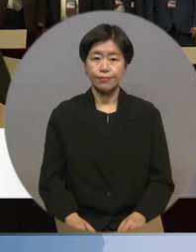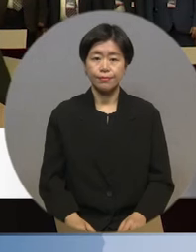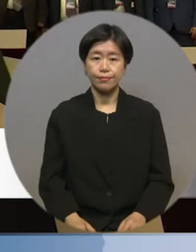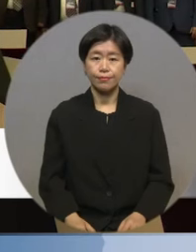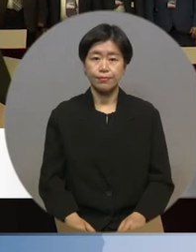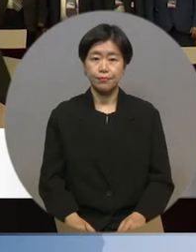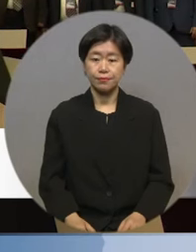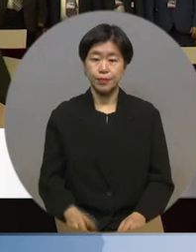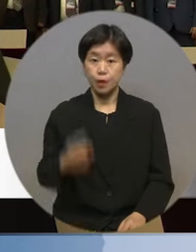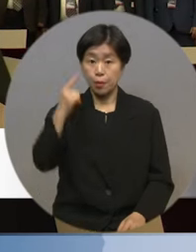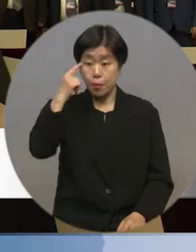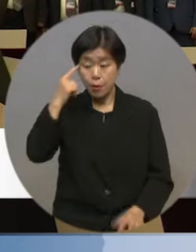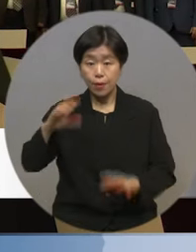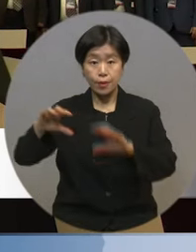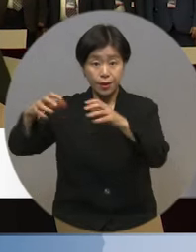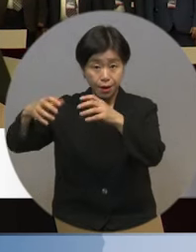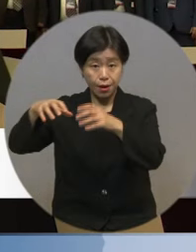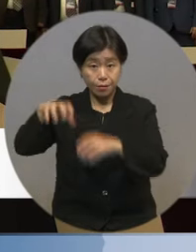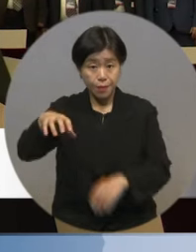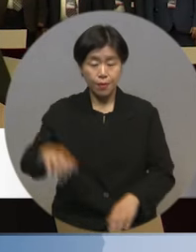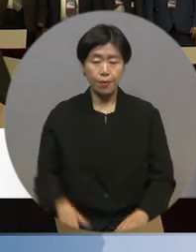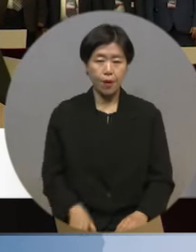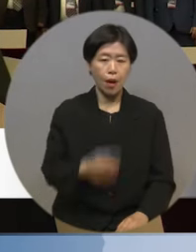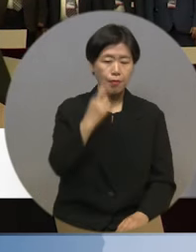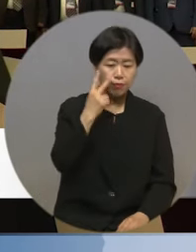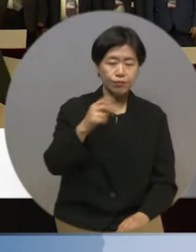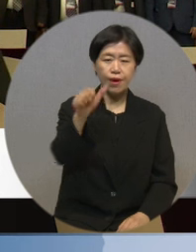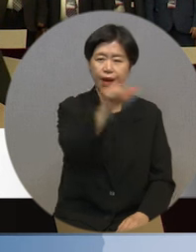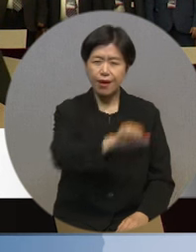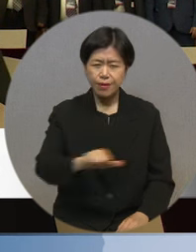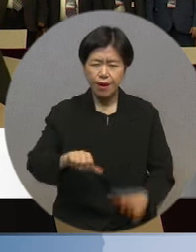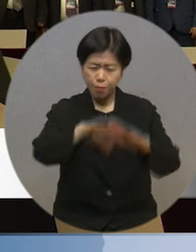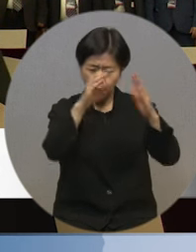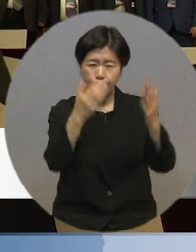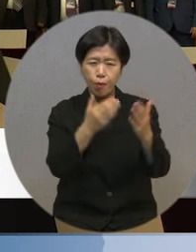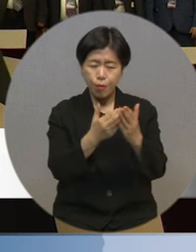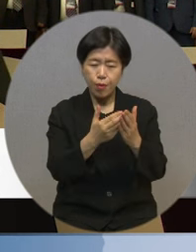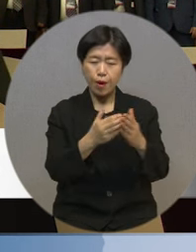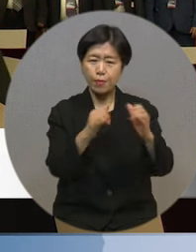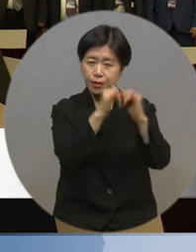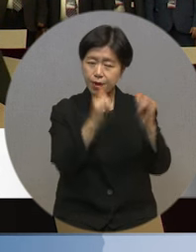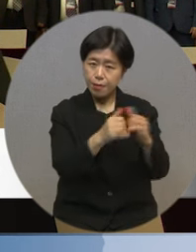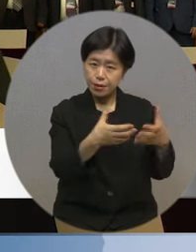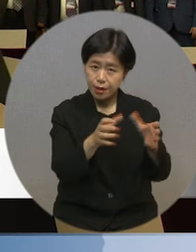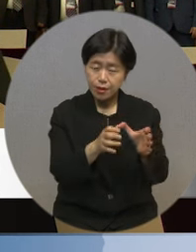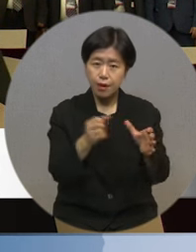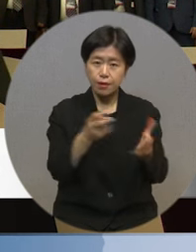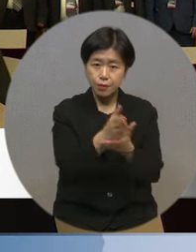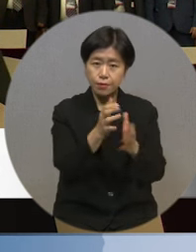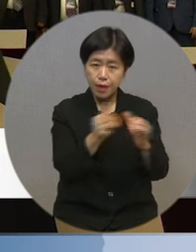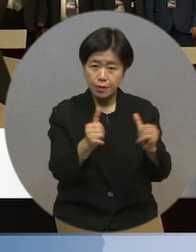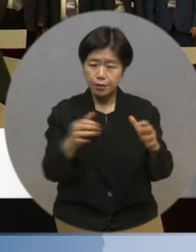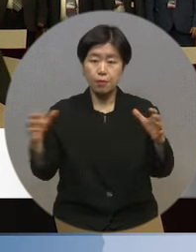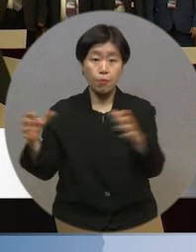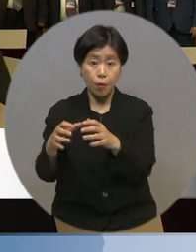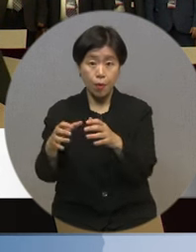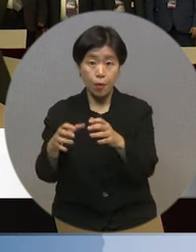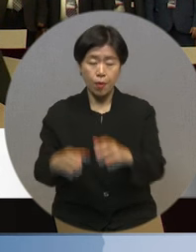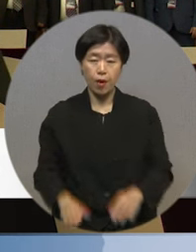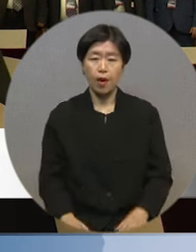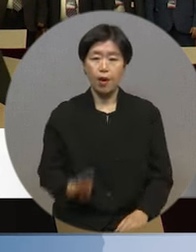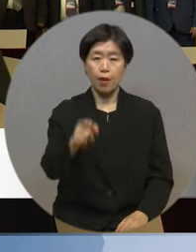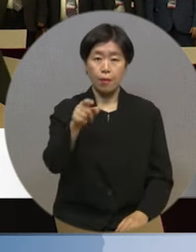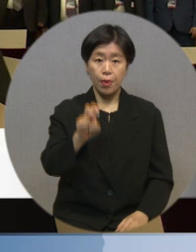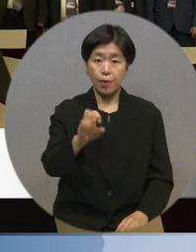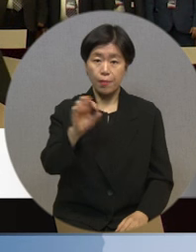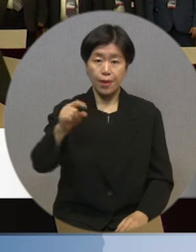이웃나라 몽골에서 미국과 아시아, 학계, 사회단체, 정부기관 등 전문가들이 모여 버말타이